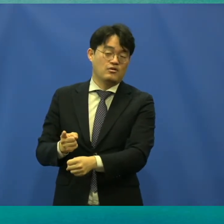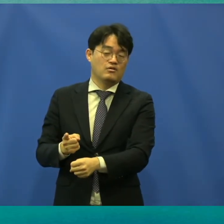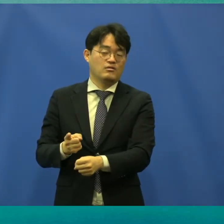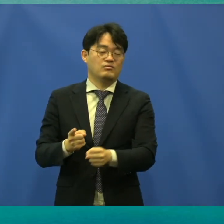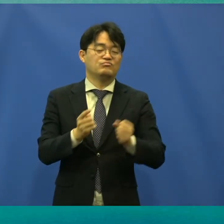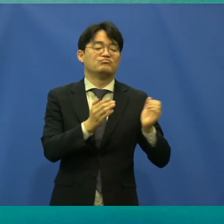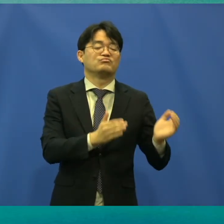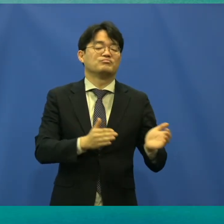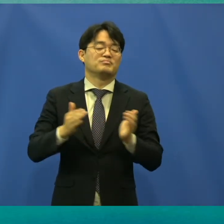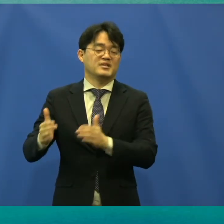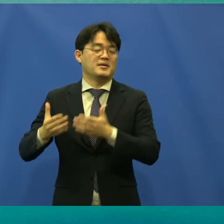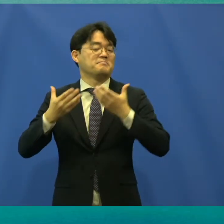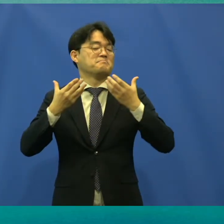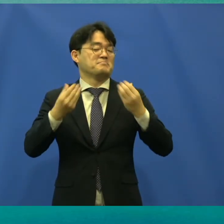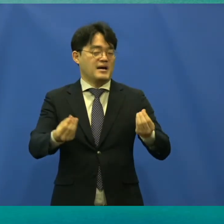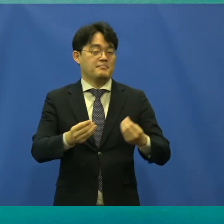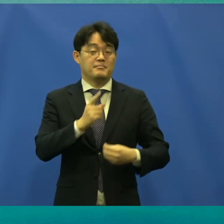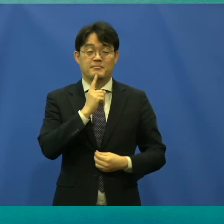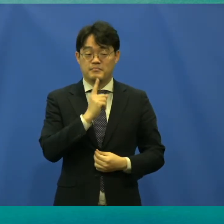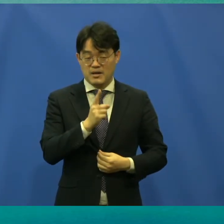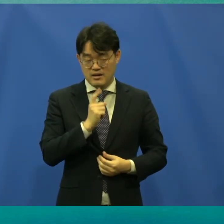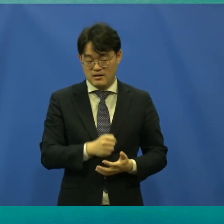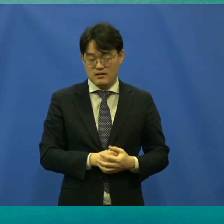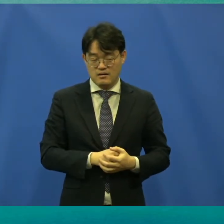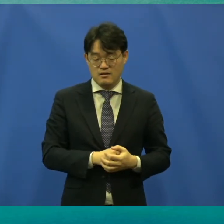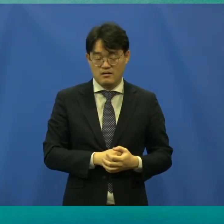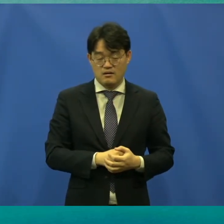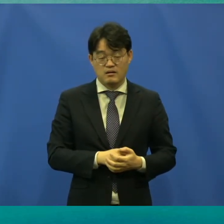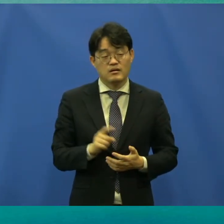여러분? 우연히가 아니라는 것입니다.